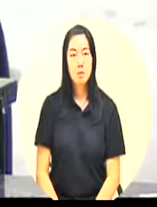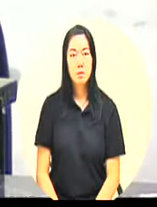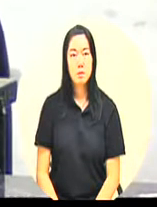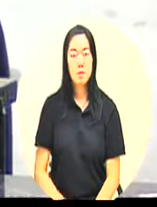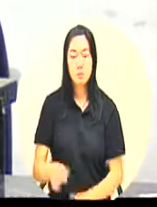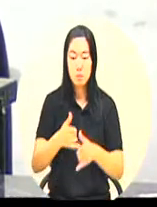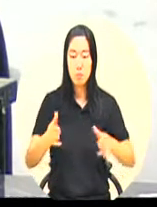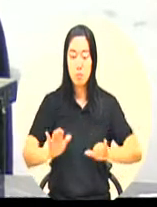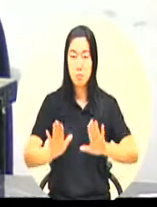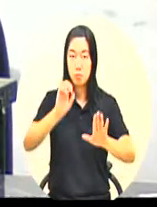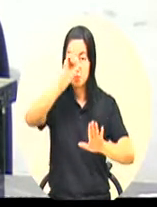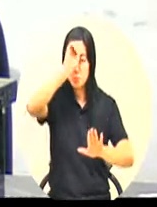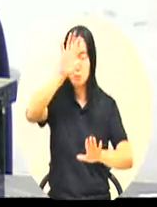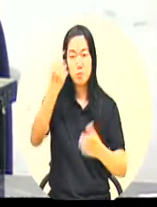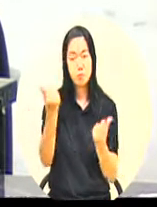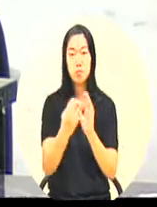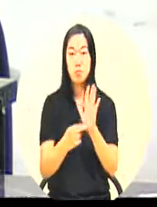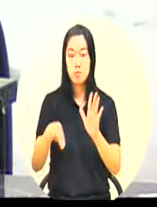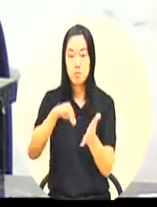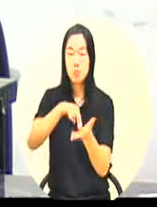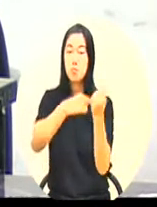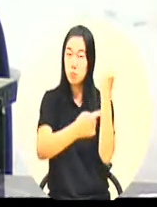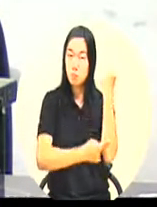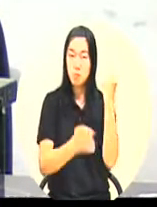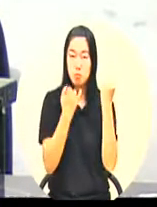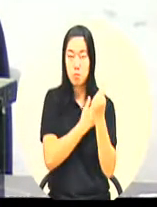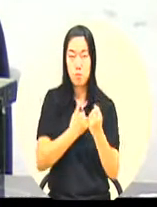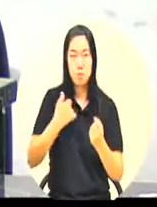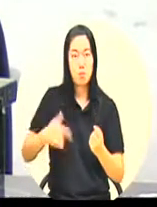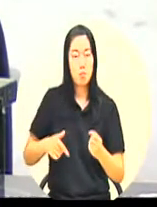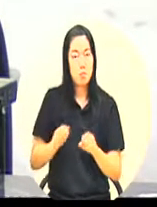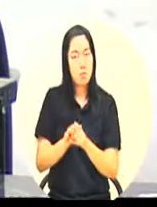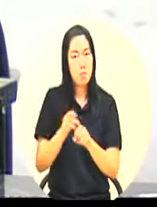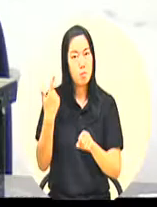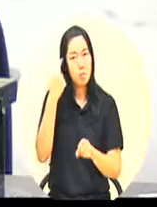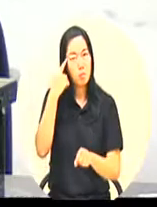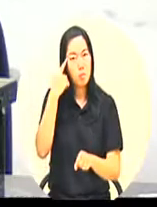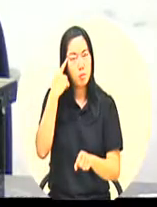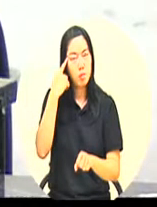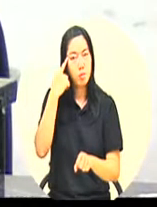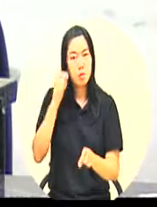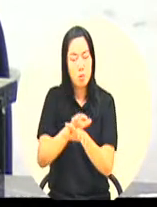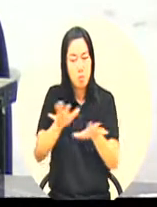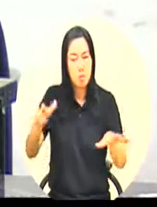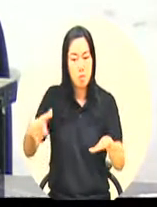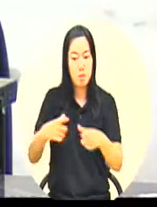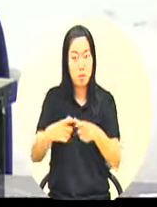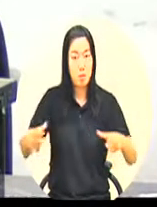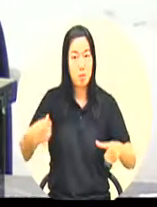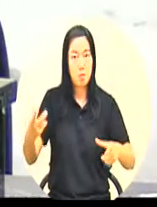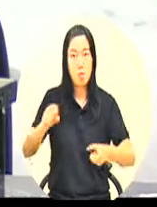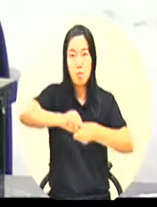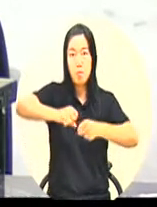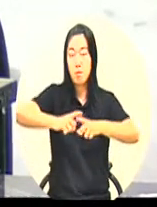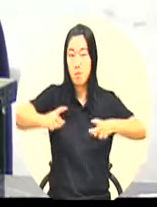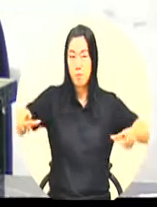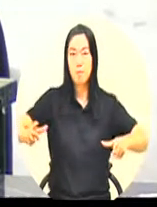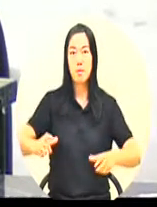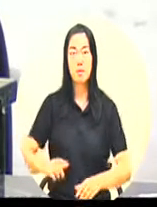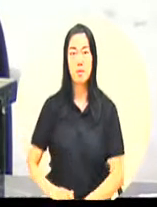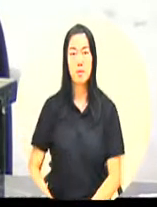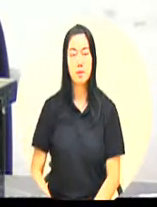团认为说，应该立法上面恐怕会发生怪异漏网情况，我们就把这个范围扩